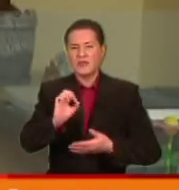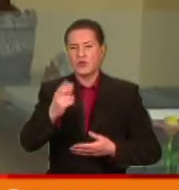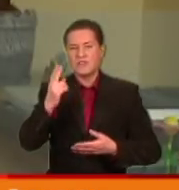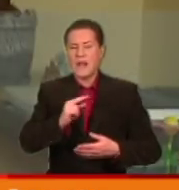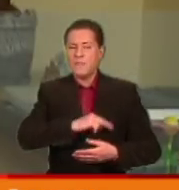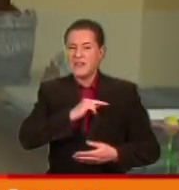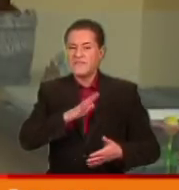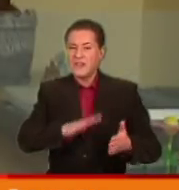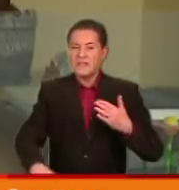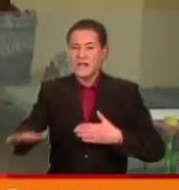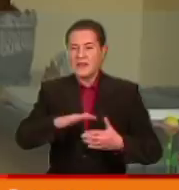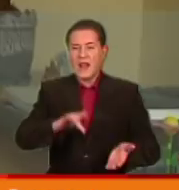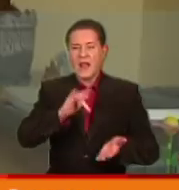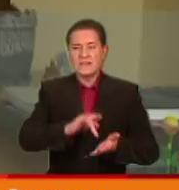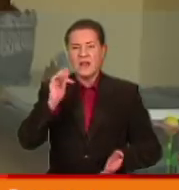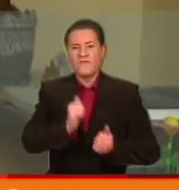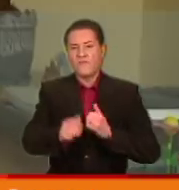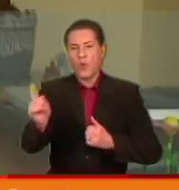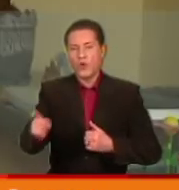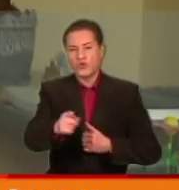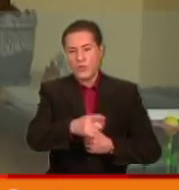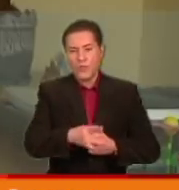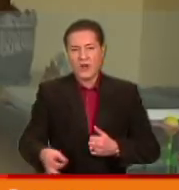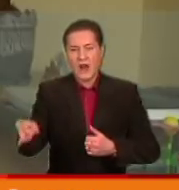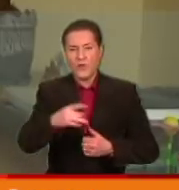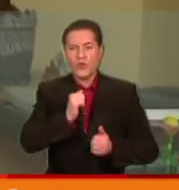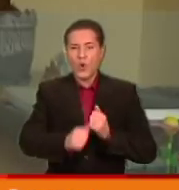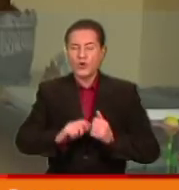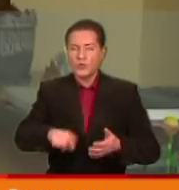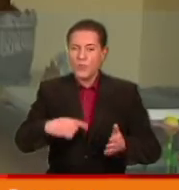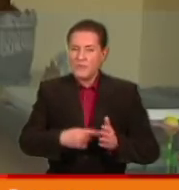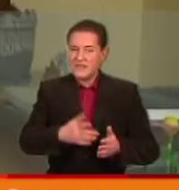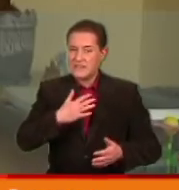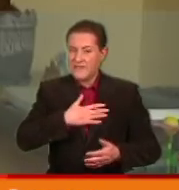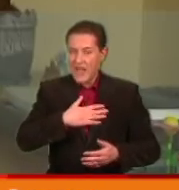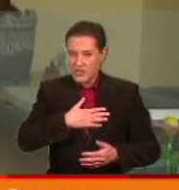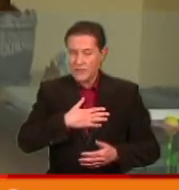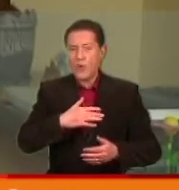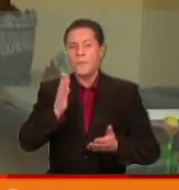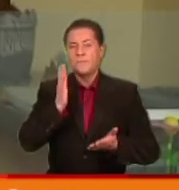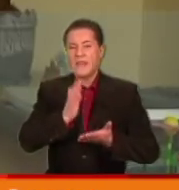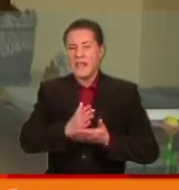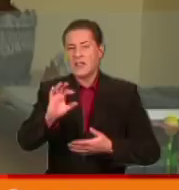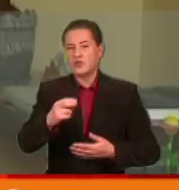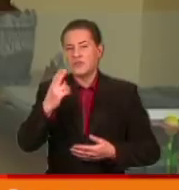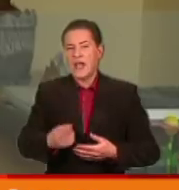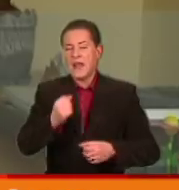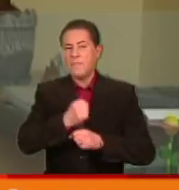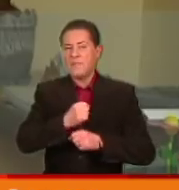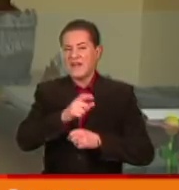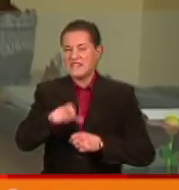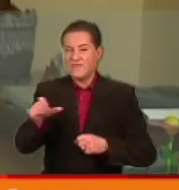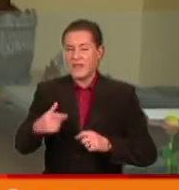територіальних центрів, які є в кожному районі і в кожному місті в нашій області практично. І є в них соціальні працівники, які